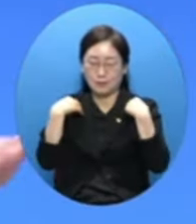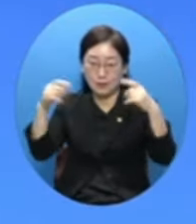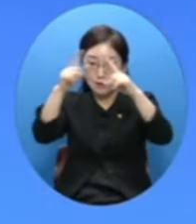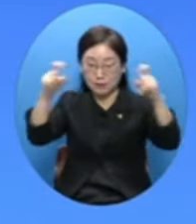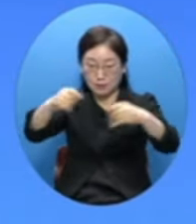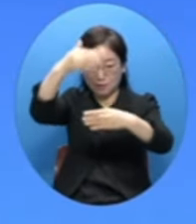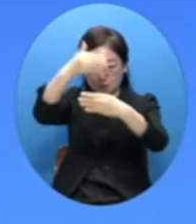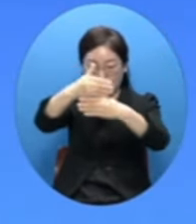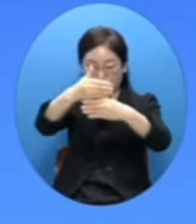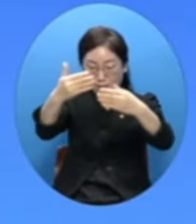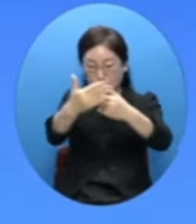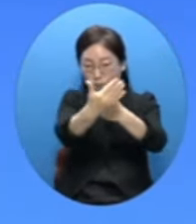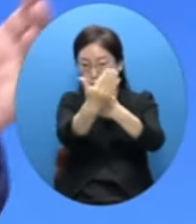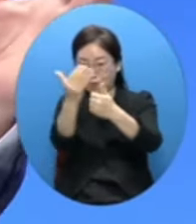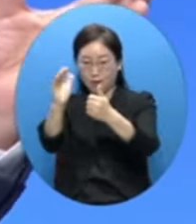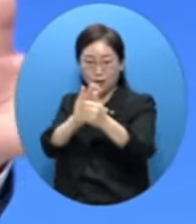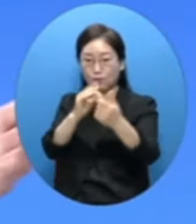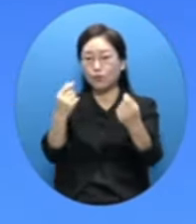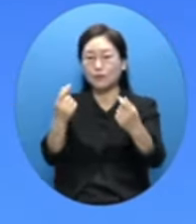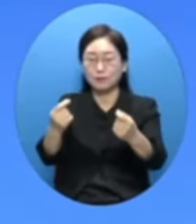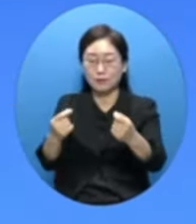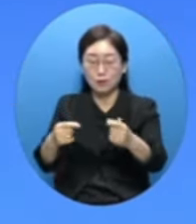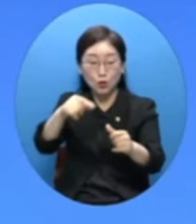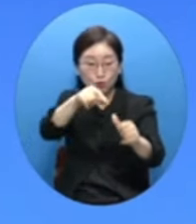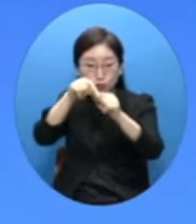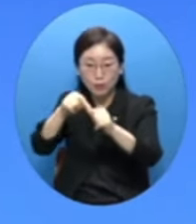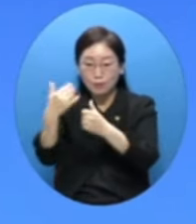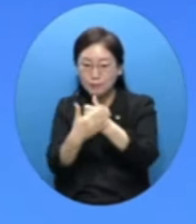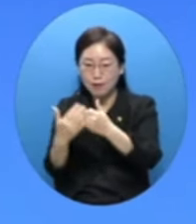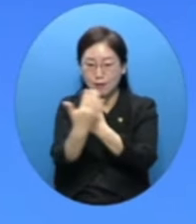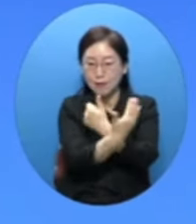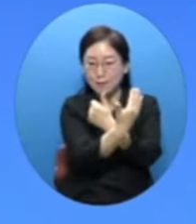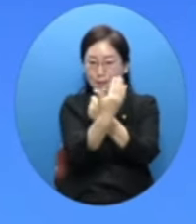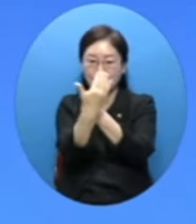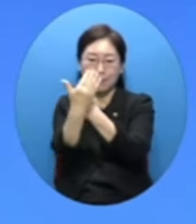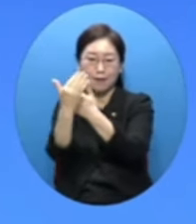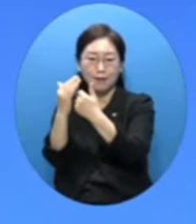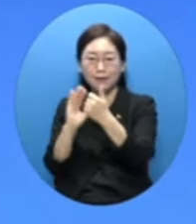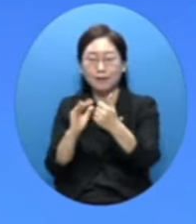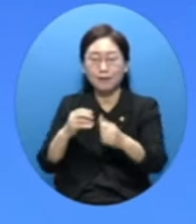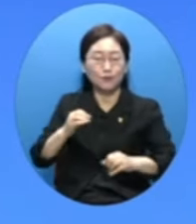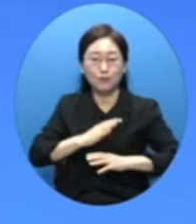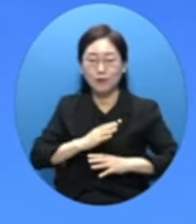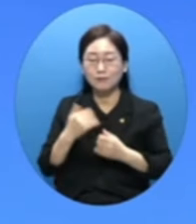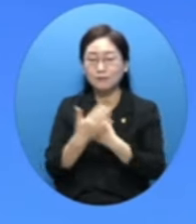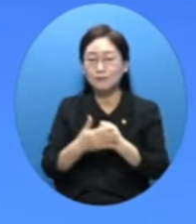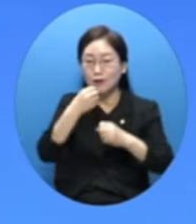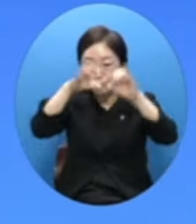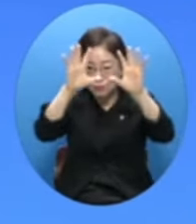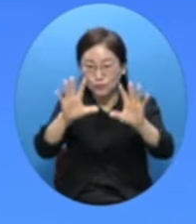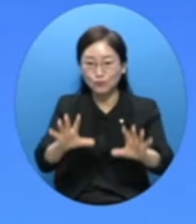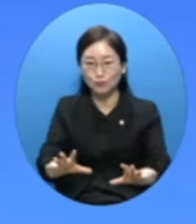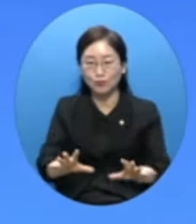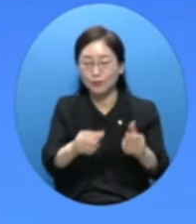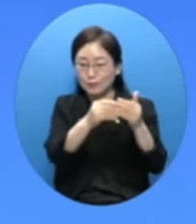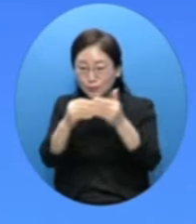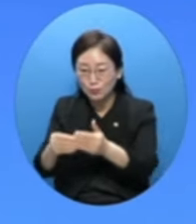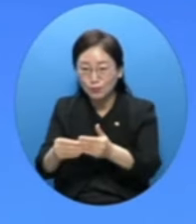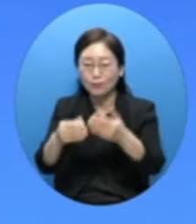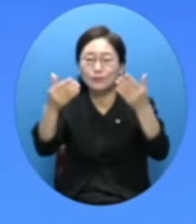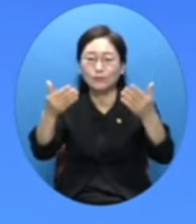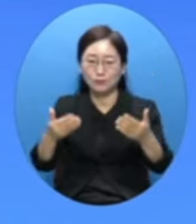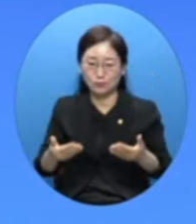둘러싸고 있는 것처럼 우리를 구원의 은혜로 둘러싸시고 우리를 놀라운 은혜와 축복 가운 인도해 주시는